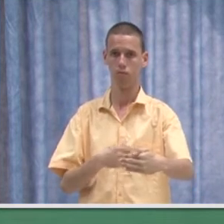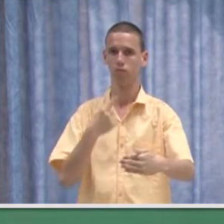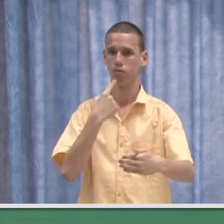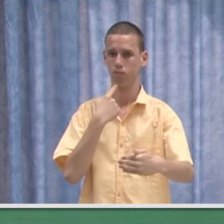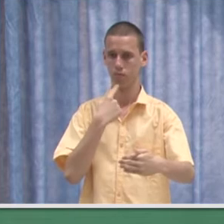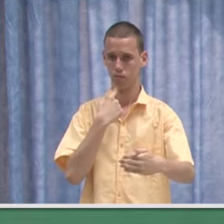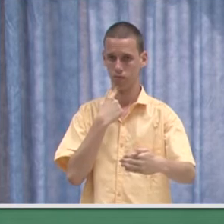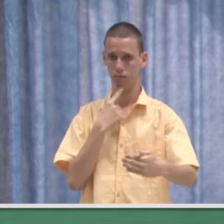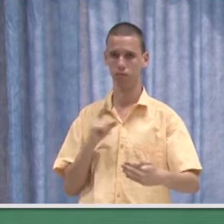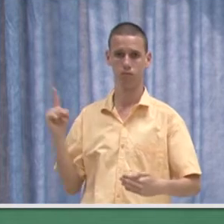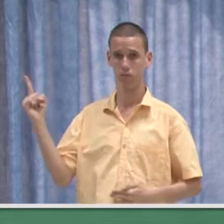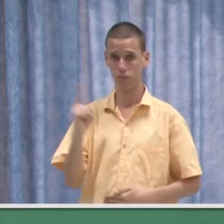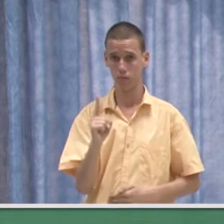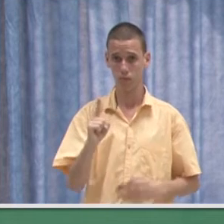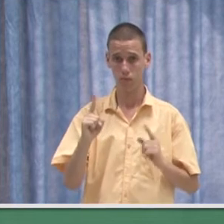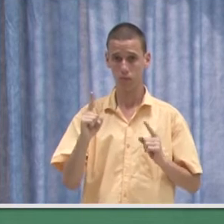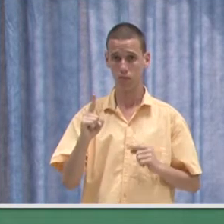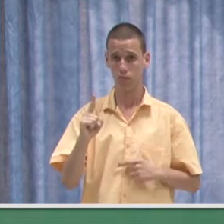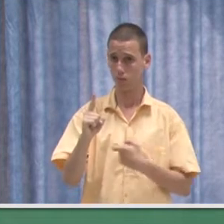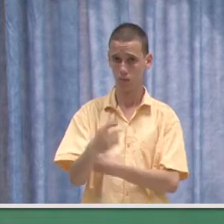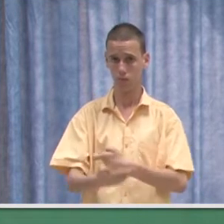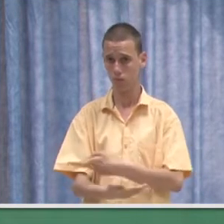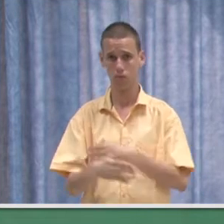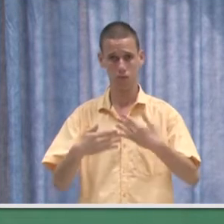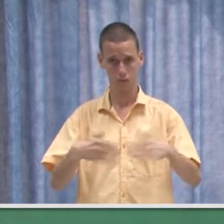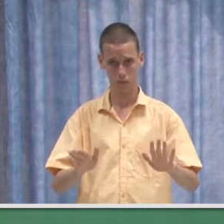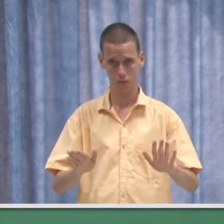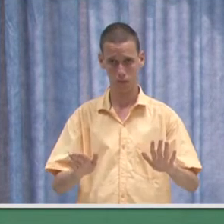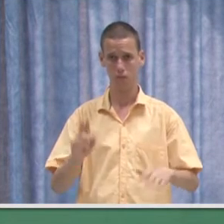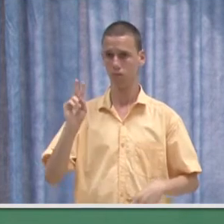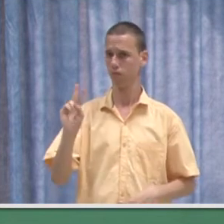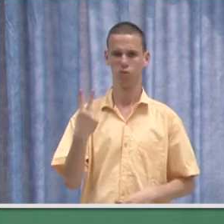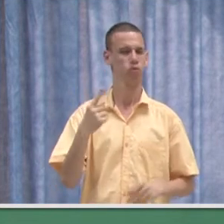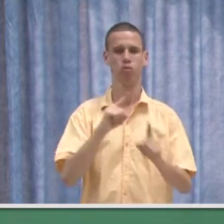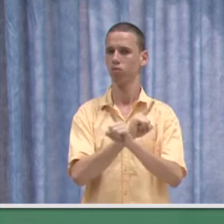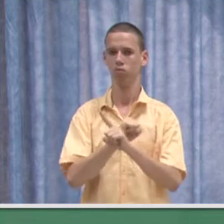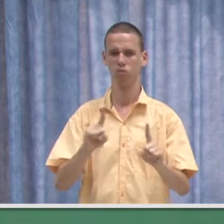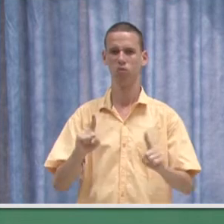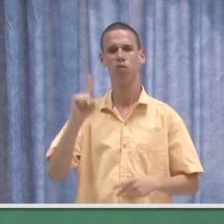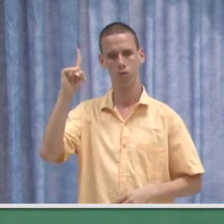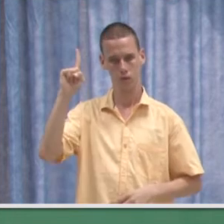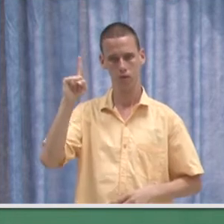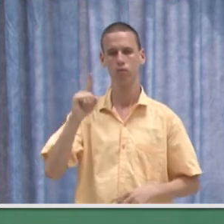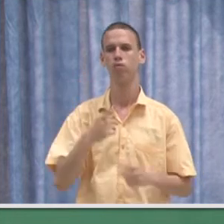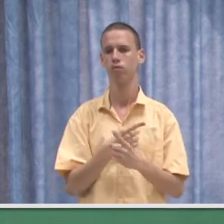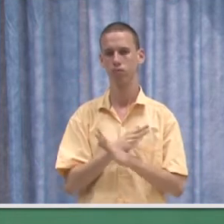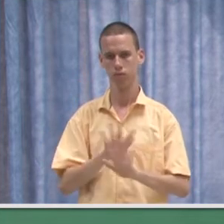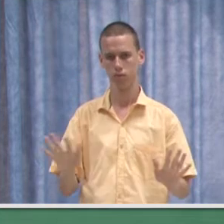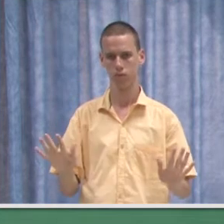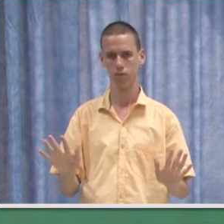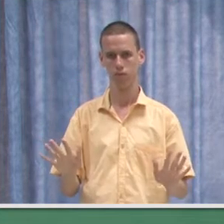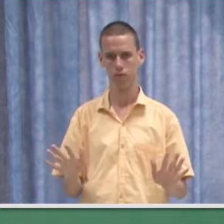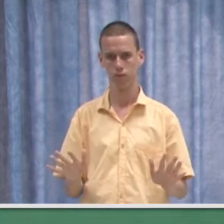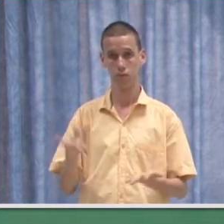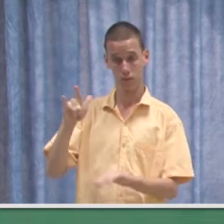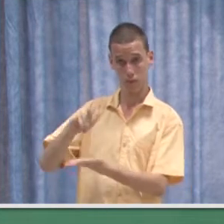tes reliable, pas besoin de refaire. So, nous prenons sa option pour run un antigen test à l'aéroport. Avec ça, je me